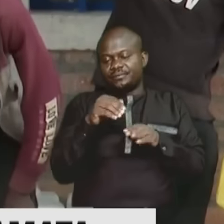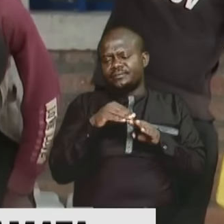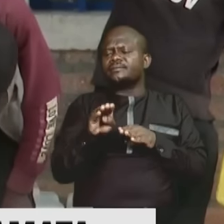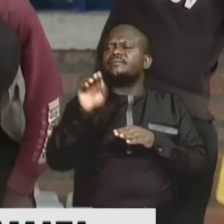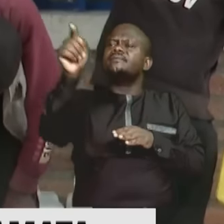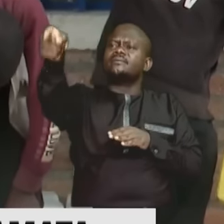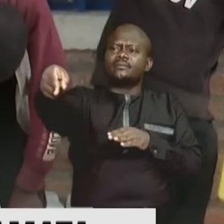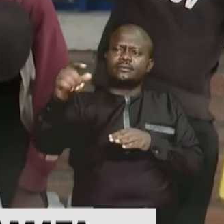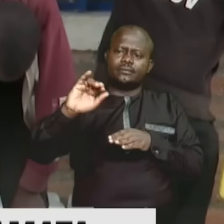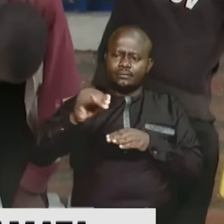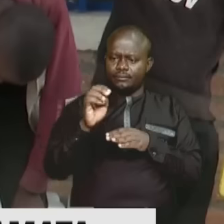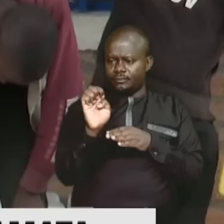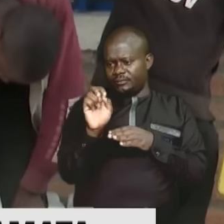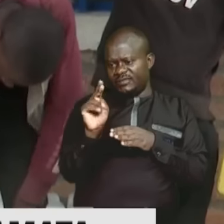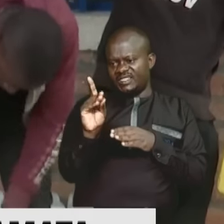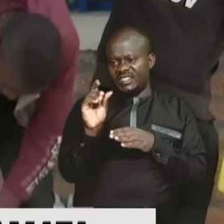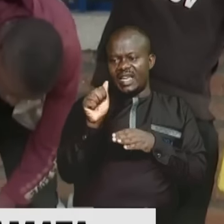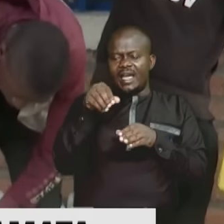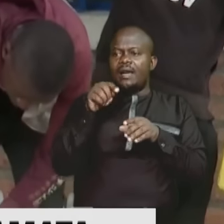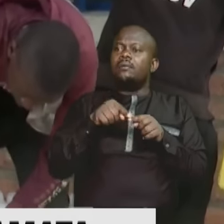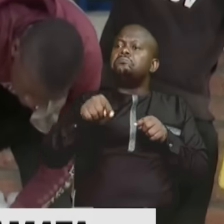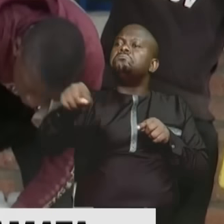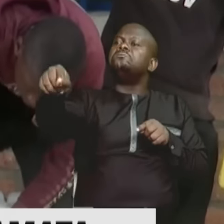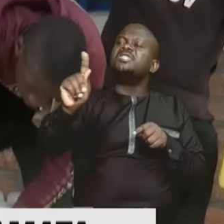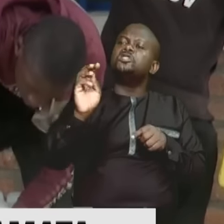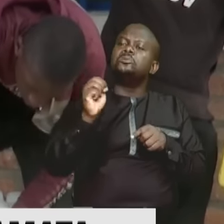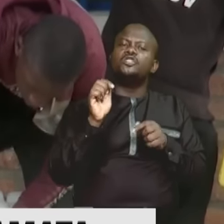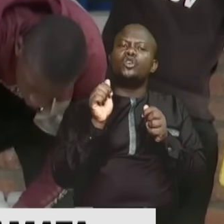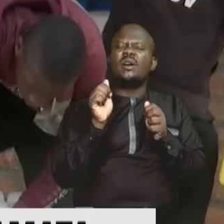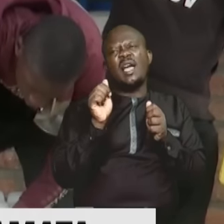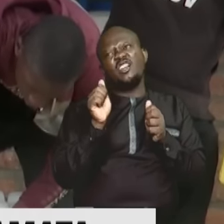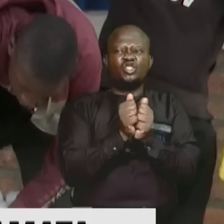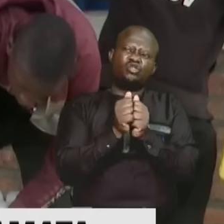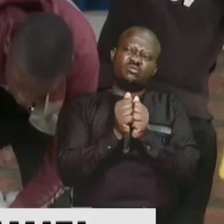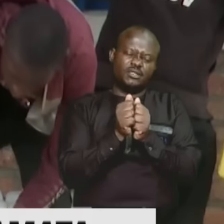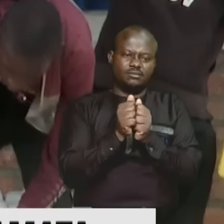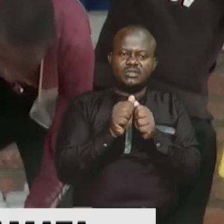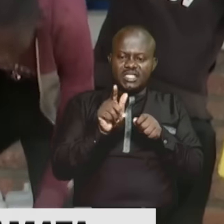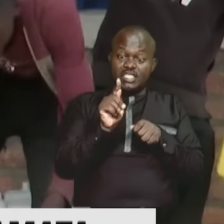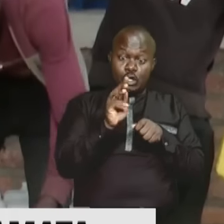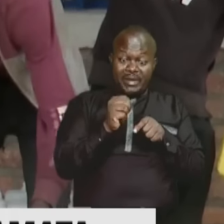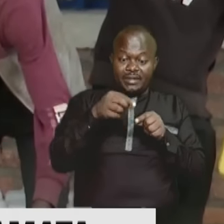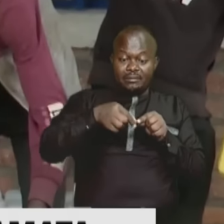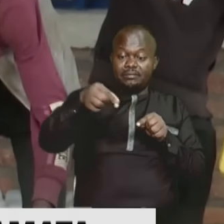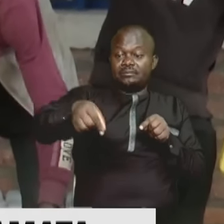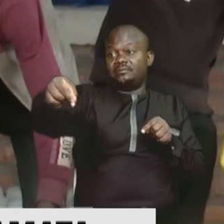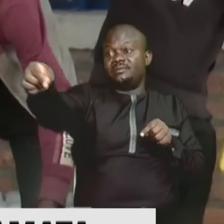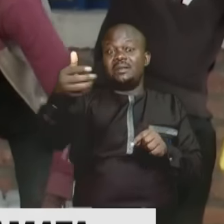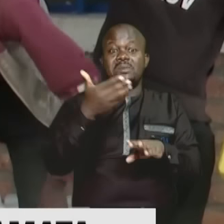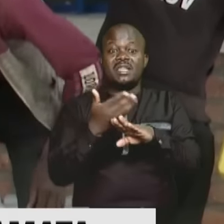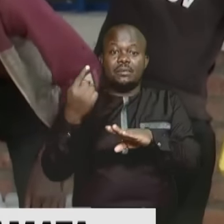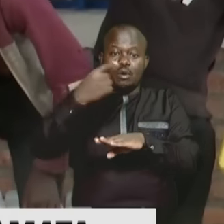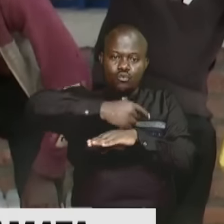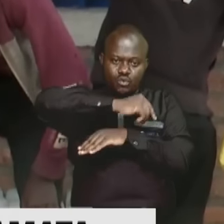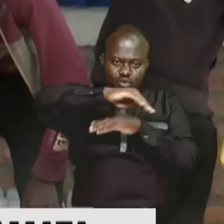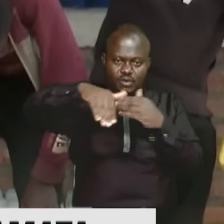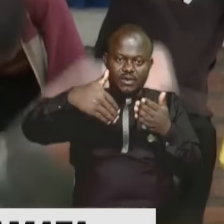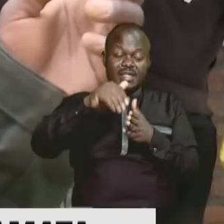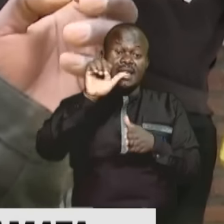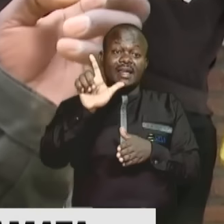Jenda, harimo nk'ibirometero nk'icumi birenga byagufataga umunsi wose.